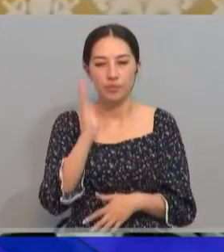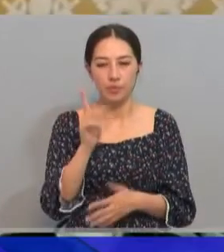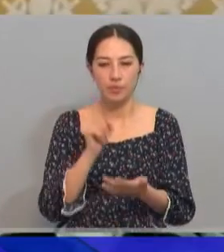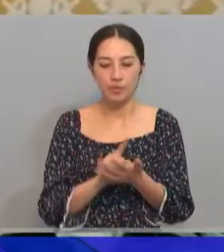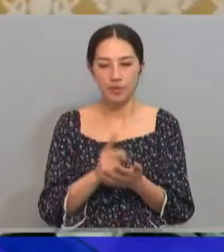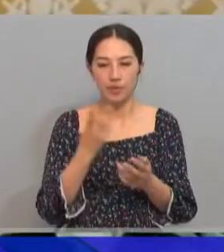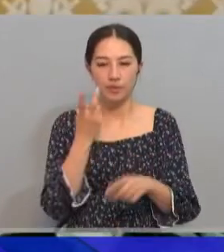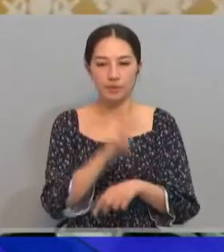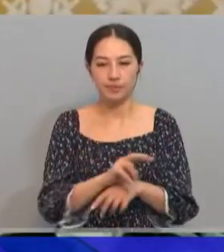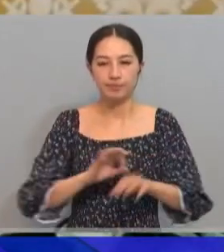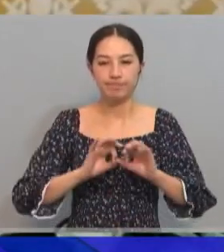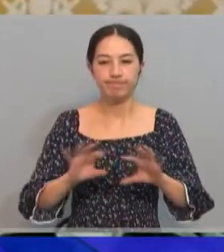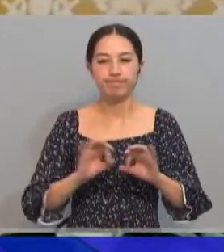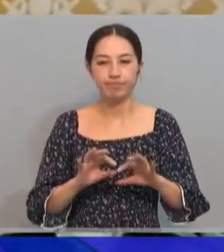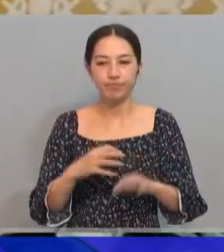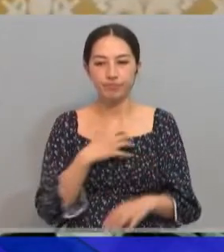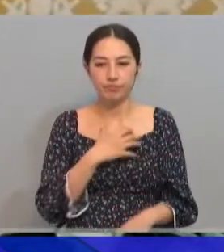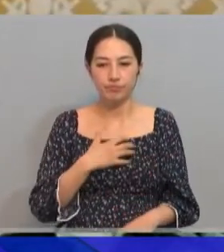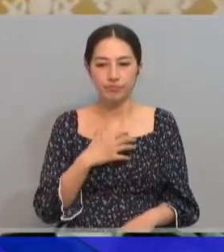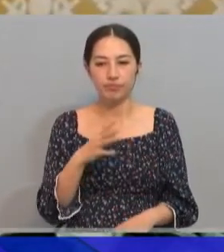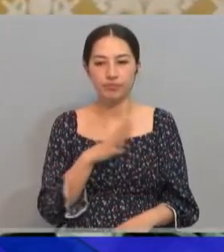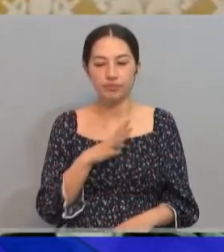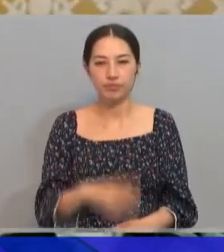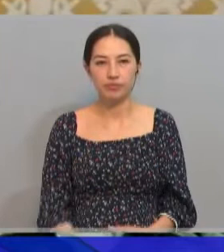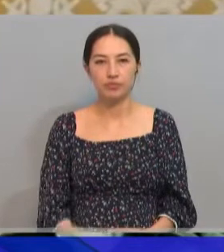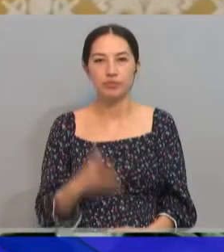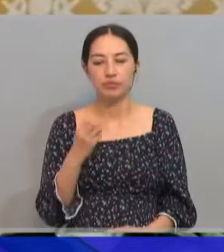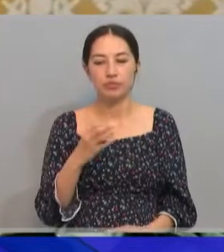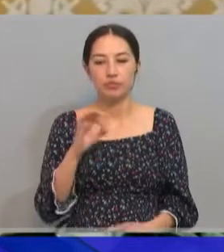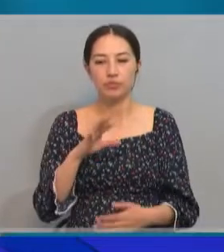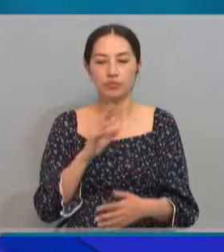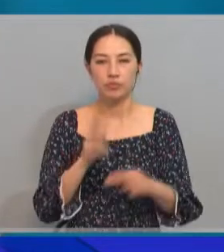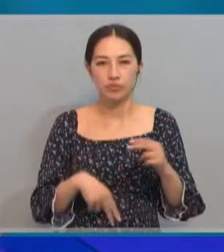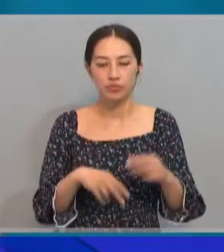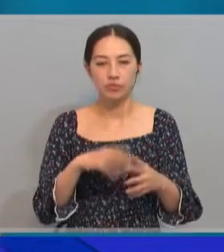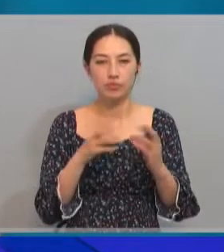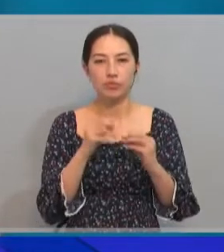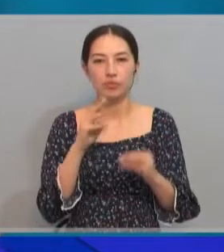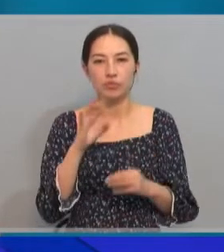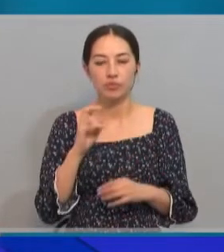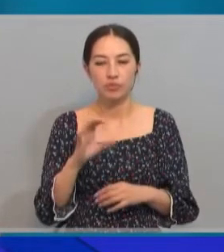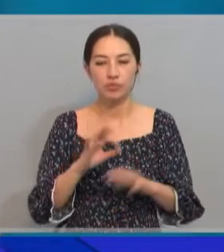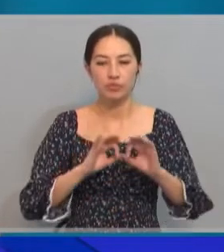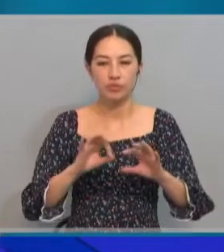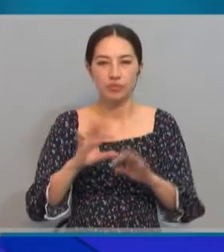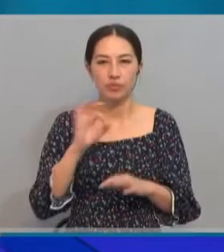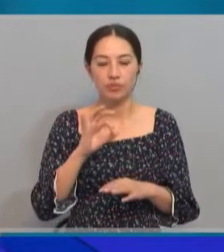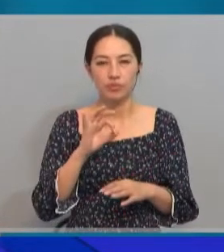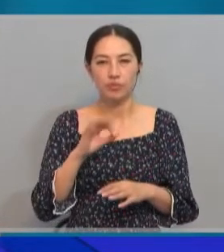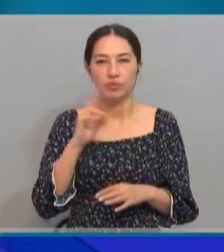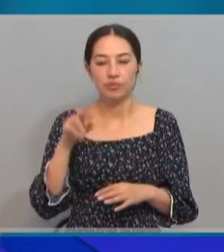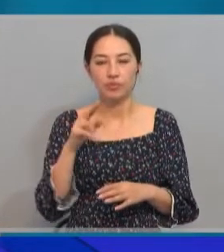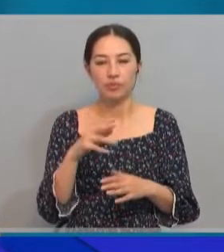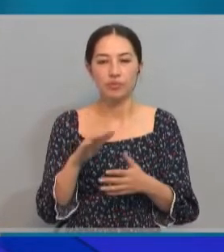Мұның қазіргі уақытта мәні өте зор деді католик шергеуінің башысы. Әңгімес онында Қасым Жомартуғаев Қазақстанның қасиетті тақпен